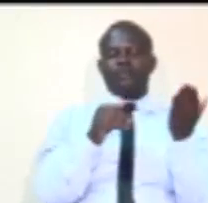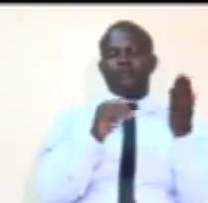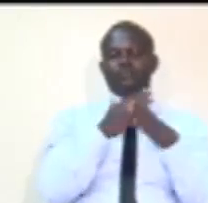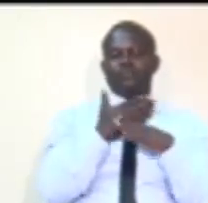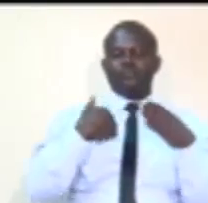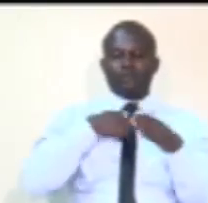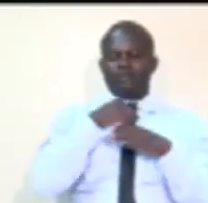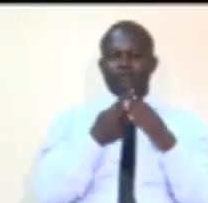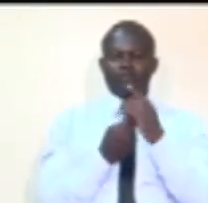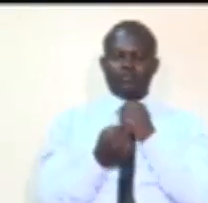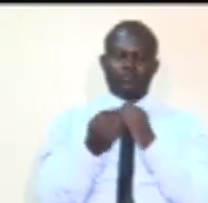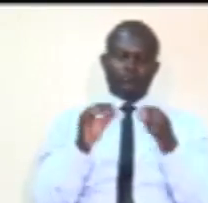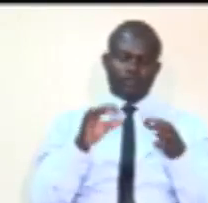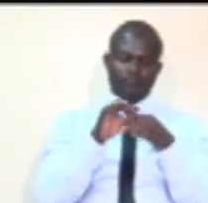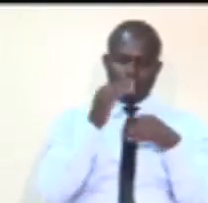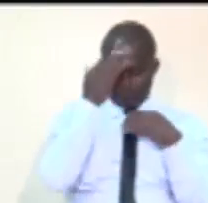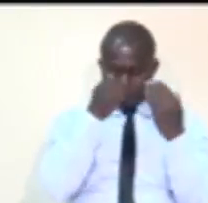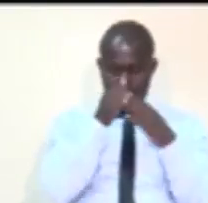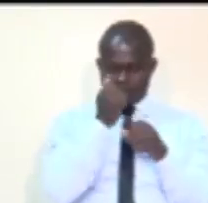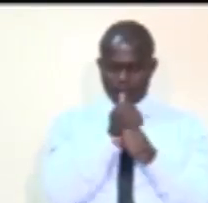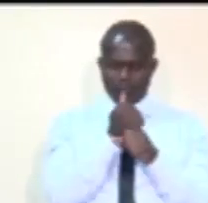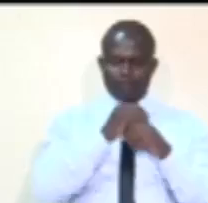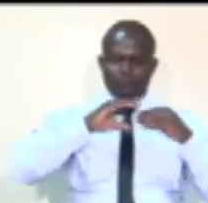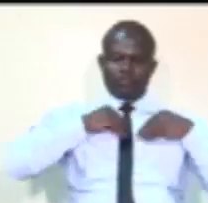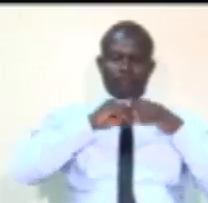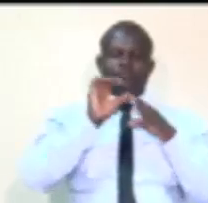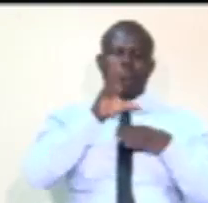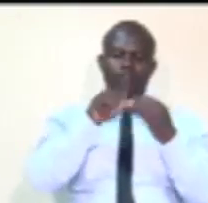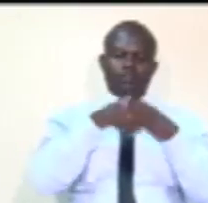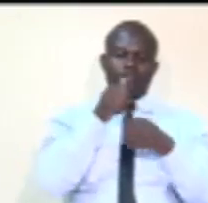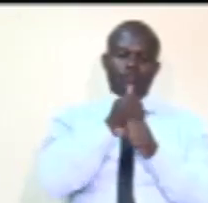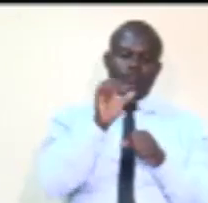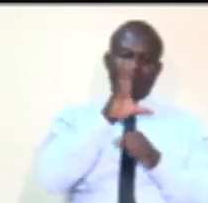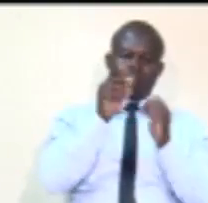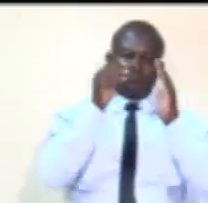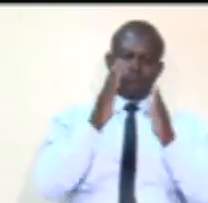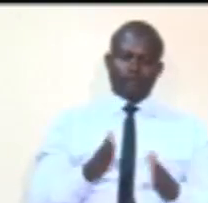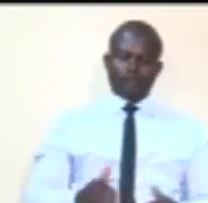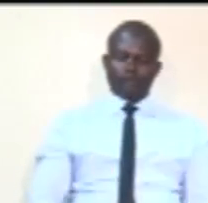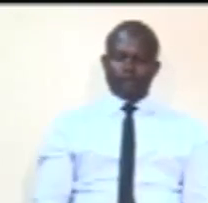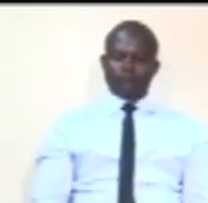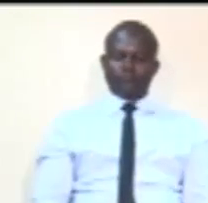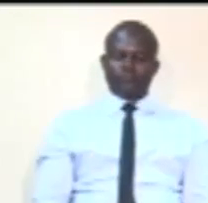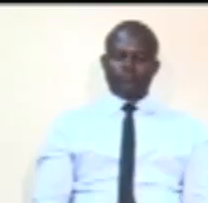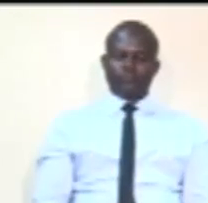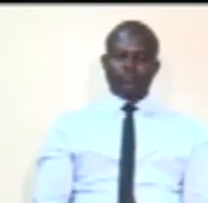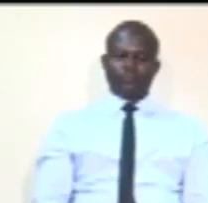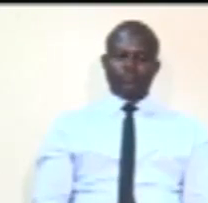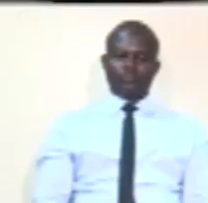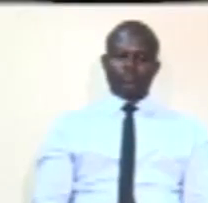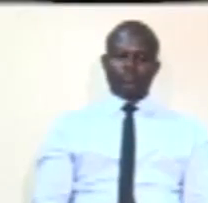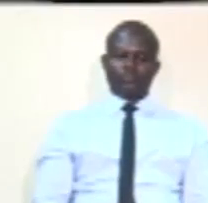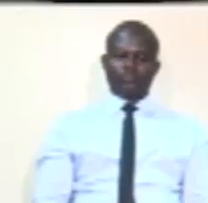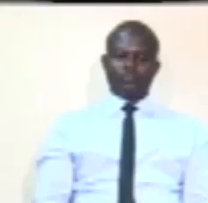yombi yahuje imbaraga kugira ngo hakorwe inkingo zikorewe muri Afurika, zikorewe Abanyafurika. Vaccines for Africa in